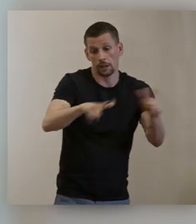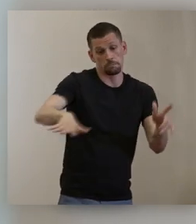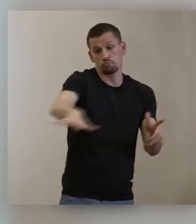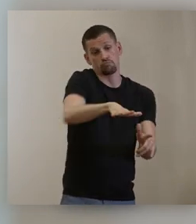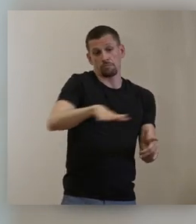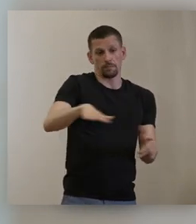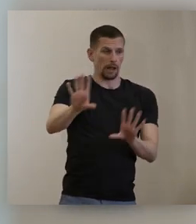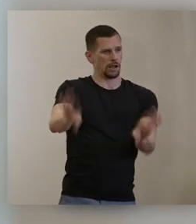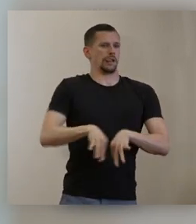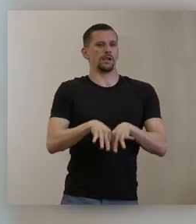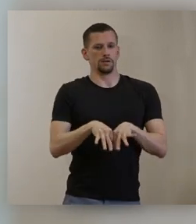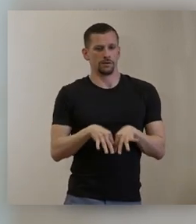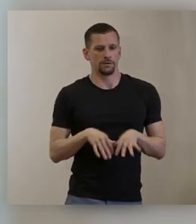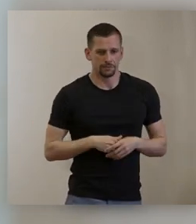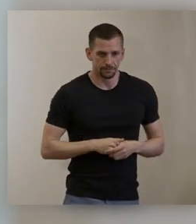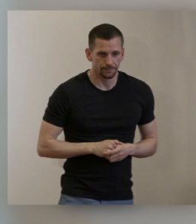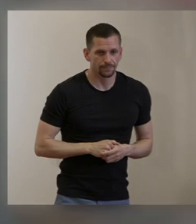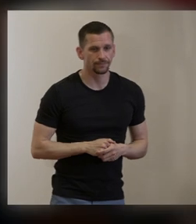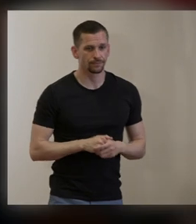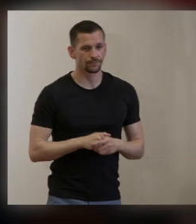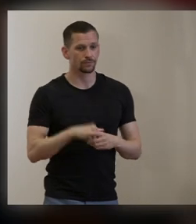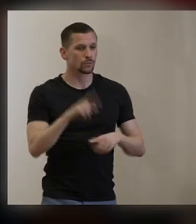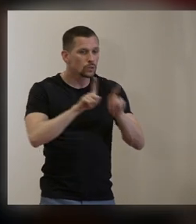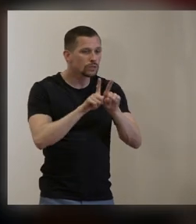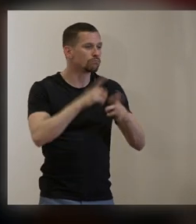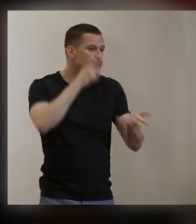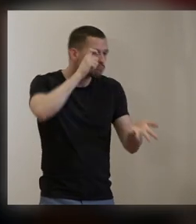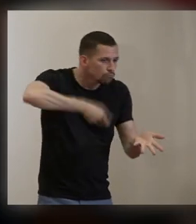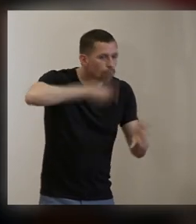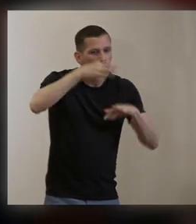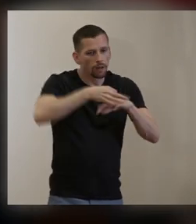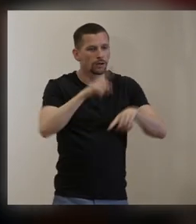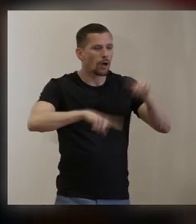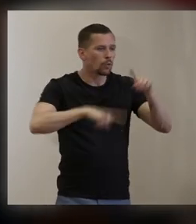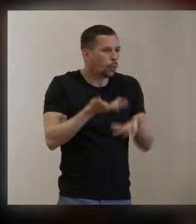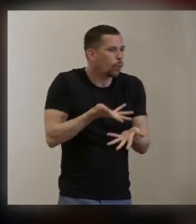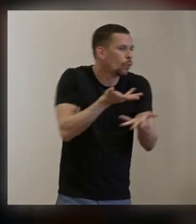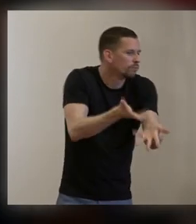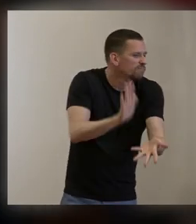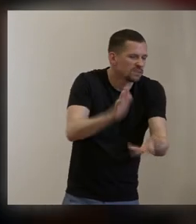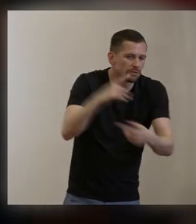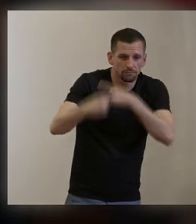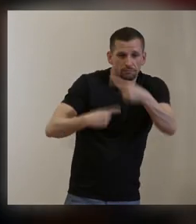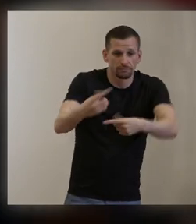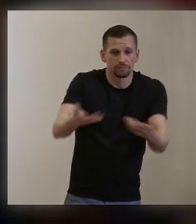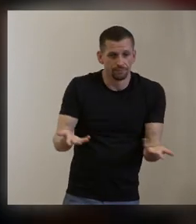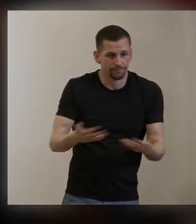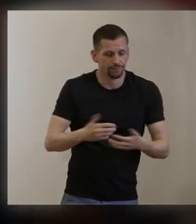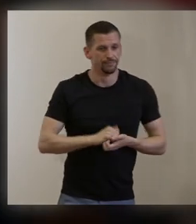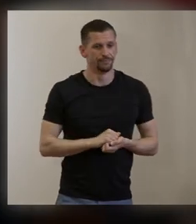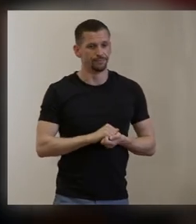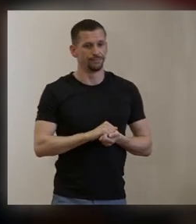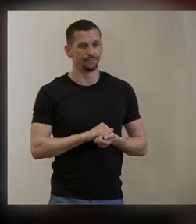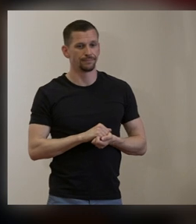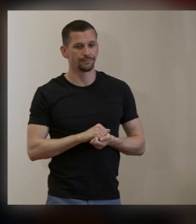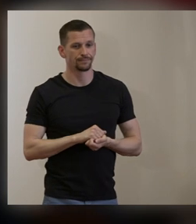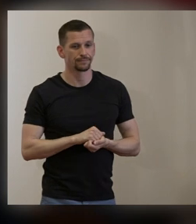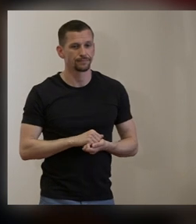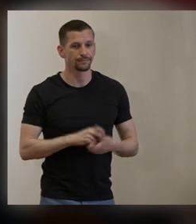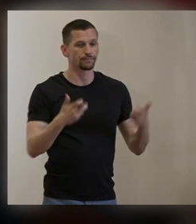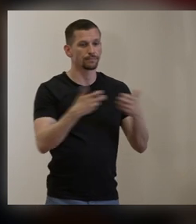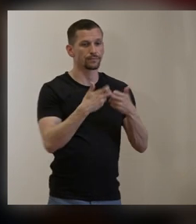leur mariage et pour les naissances. Et il parle de la hiérarchie de la maison. La première femme de chambre épouse le cocher, puis les